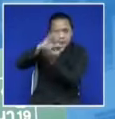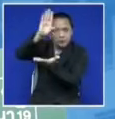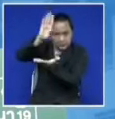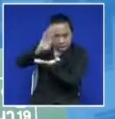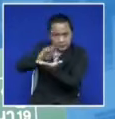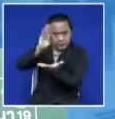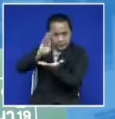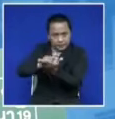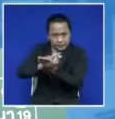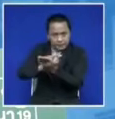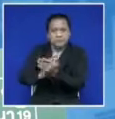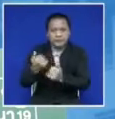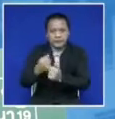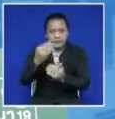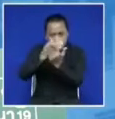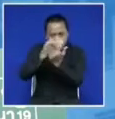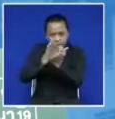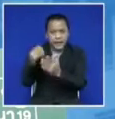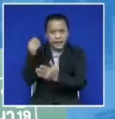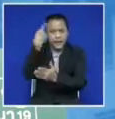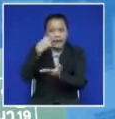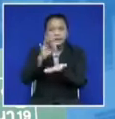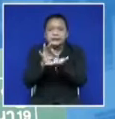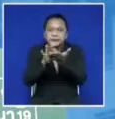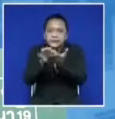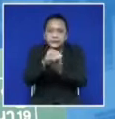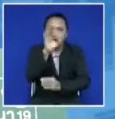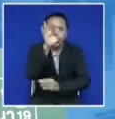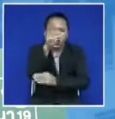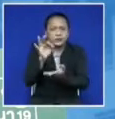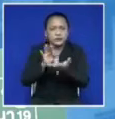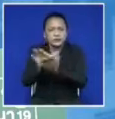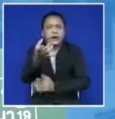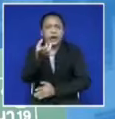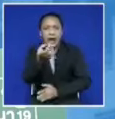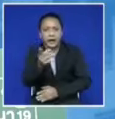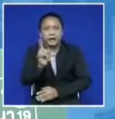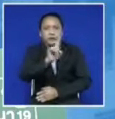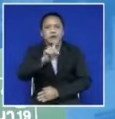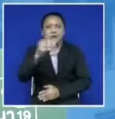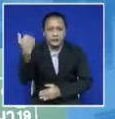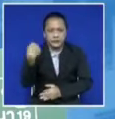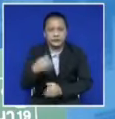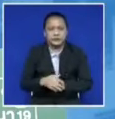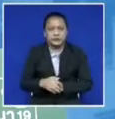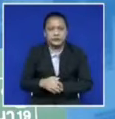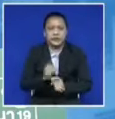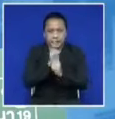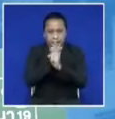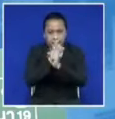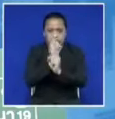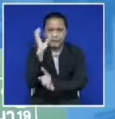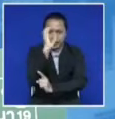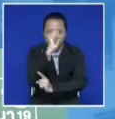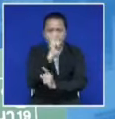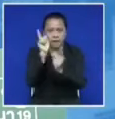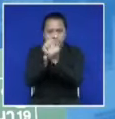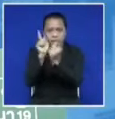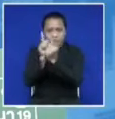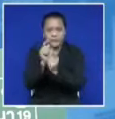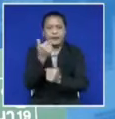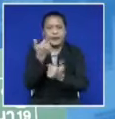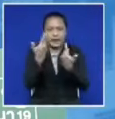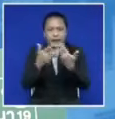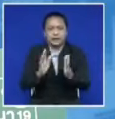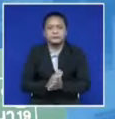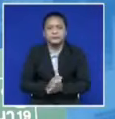านี้ทุกรายแล้วนะครับว่าใครไปซื้อกุ้งอะไรบริเวณนั้นนะครับที่เราจะต้องไปติดตามแล้วก็ควบคุมโรคนะครับส่